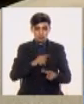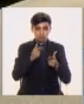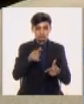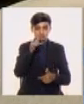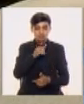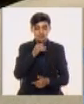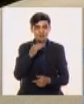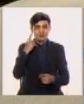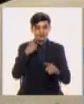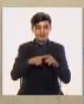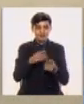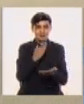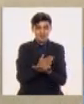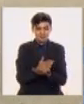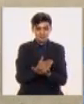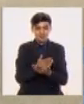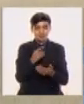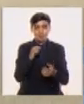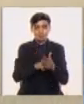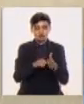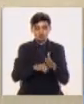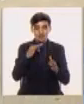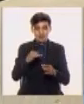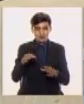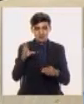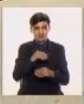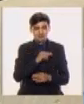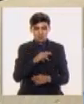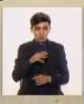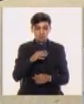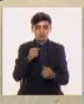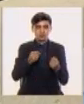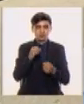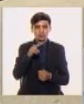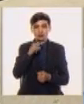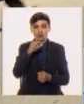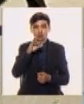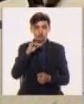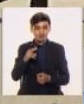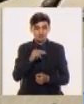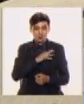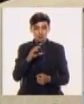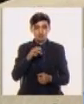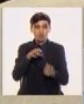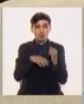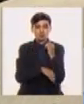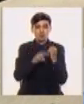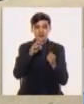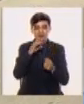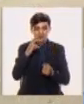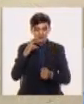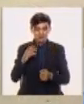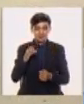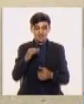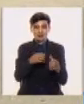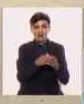работу. По техническим причинам автодром не работает, датчики не работают после карантина. Обслуживающая